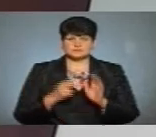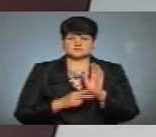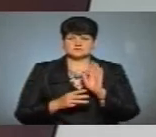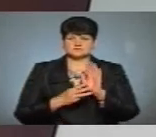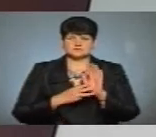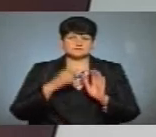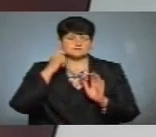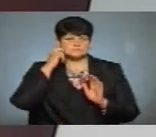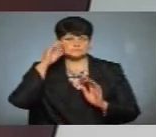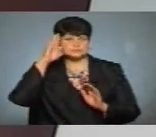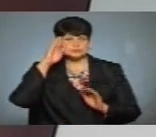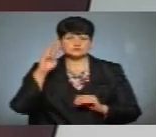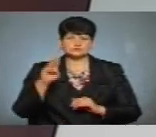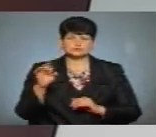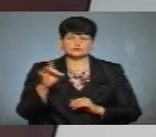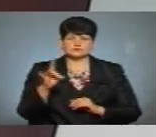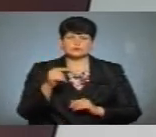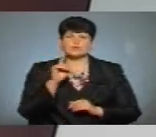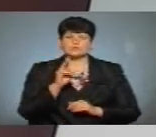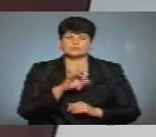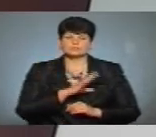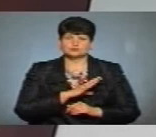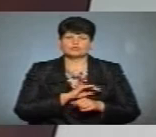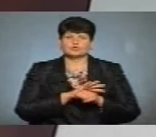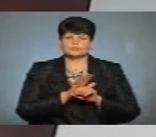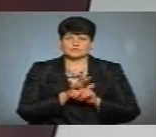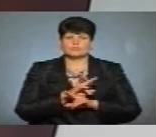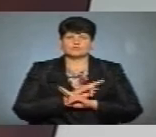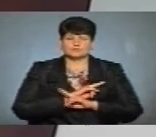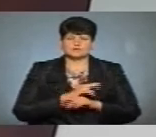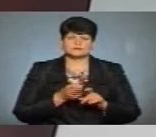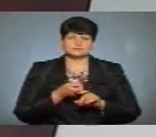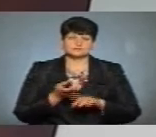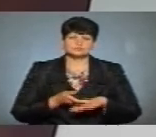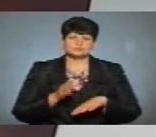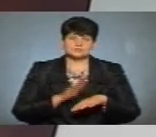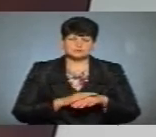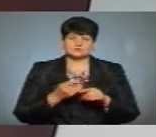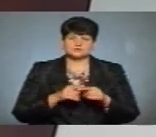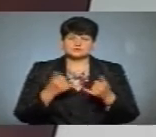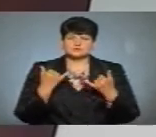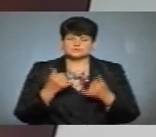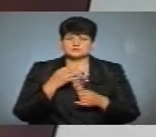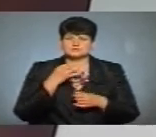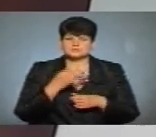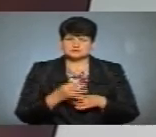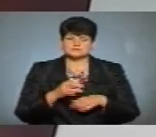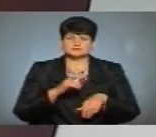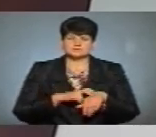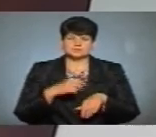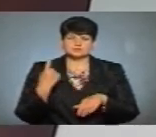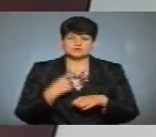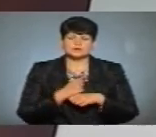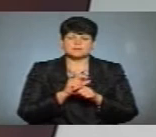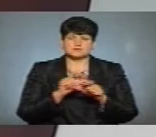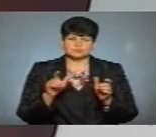78-річний чоловік із Шумського району, у якого був коронавірус, помер через ускладнення. Про це сьогодні розповів епідеміолог обласного лабораторного центру